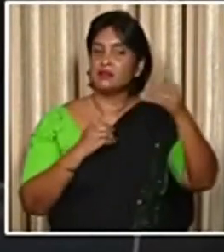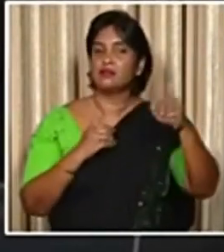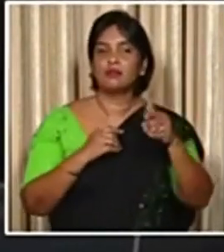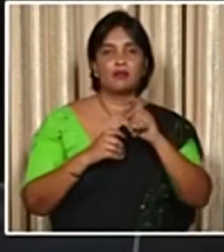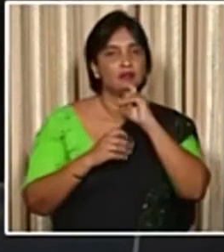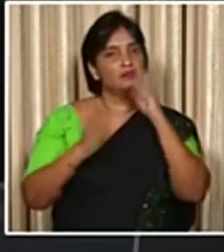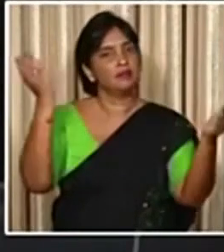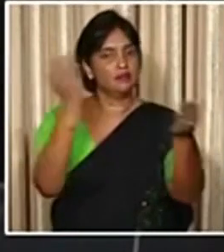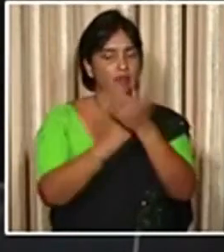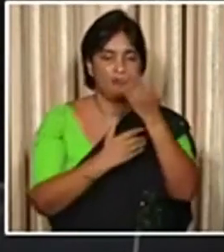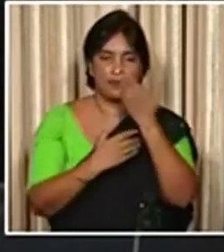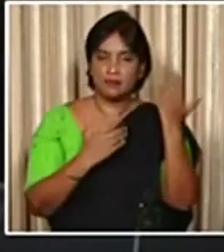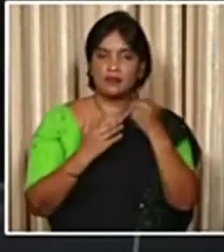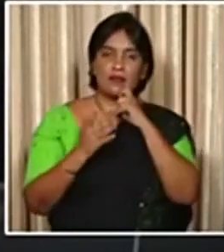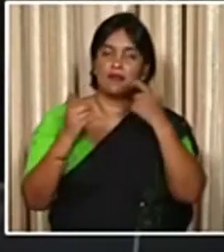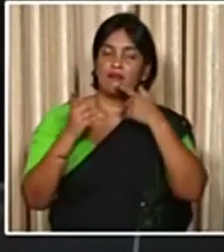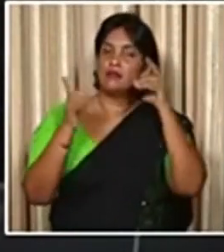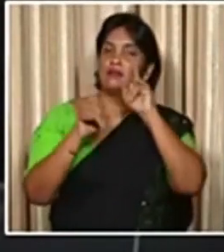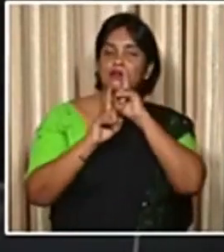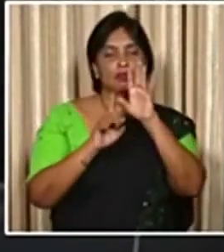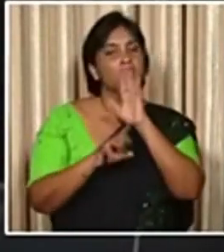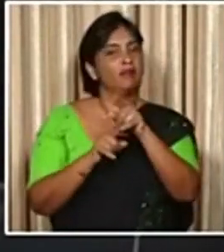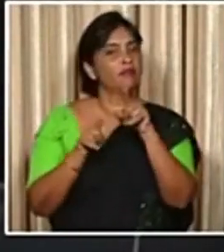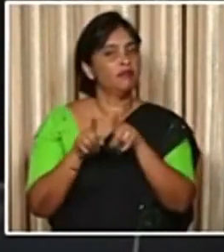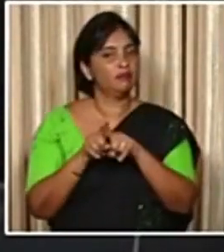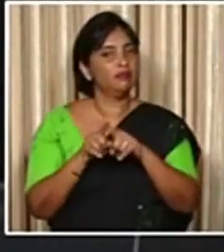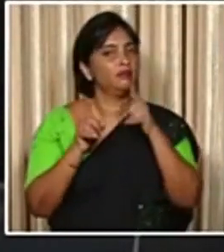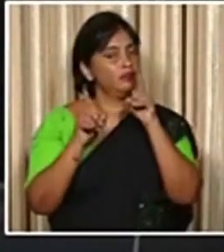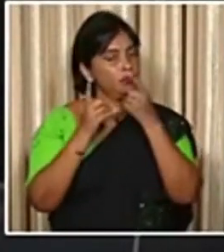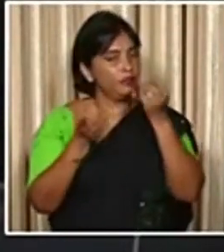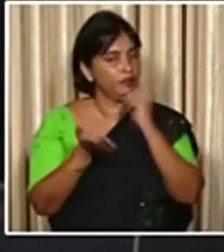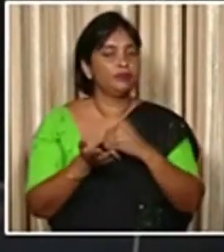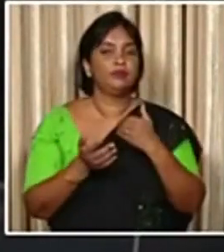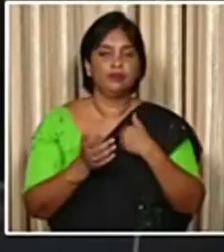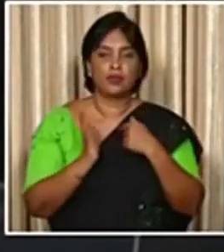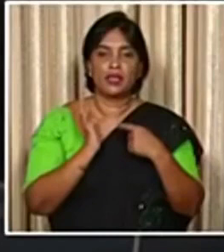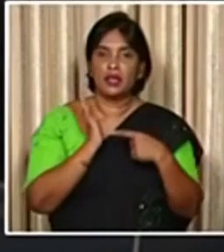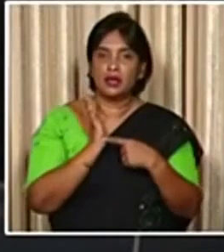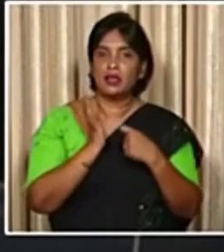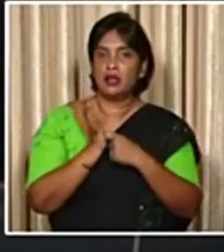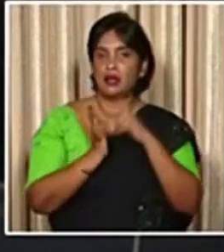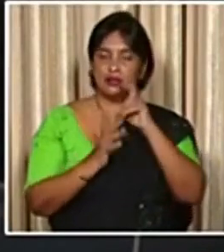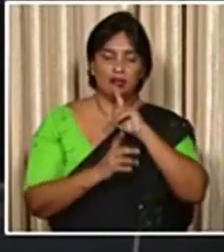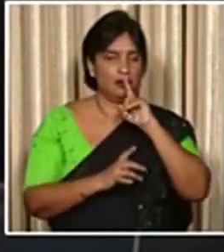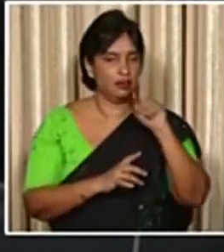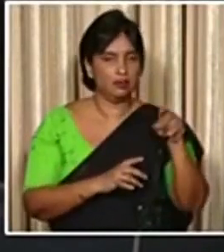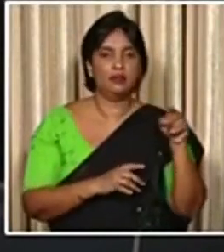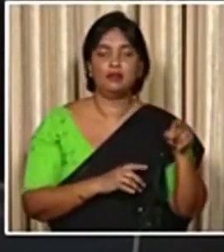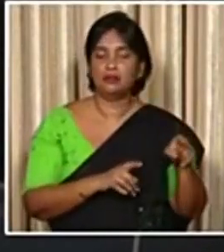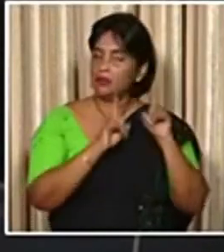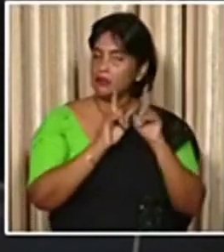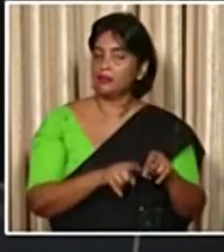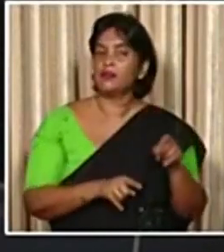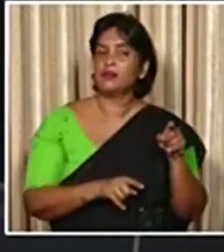තුලදී අධිකරණයට යන්න පුළුවන්. අධිකරණය කැන්වස් කරන්න පුළුවන්. ඊට අතිරේකව මම මේක TRC ගේ අවධානයට යොමු කරන්නම්. මේ